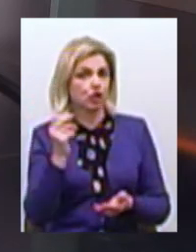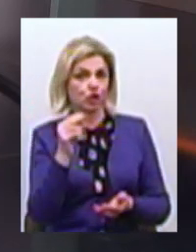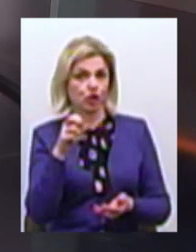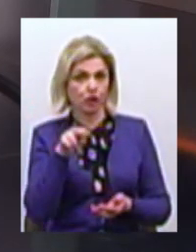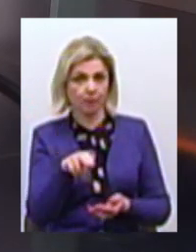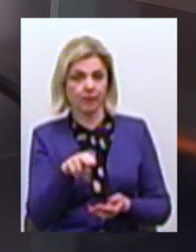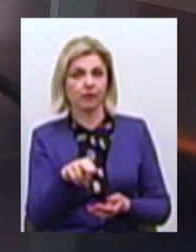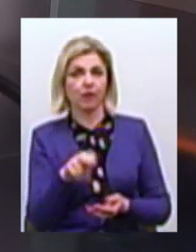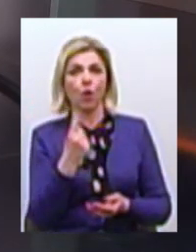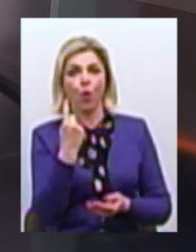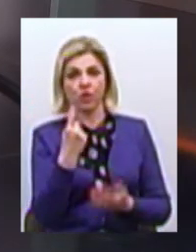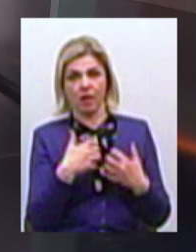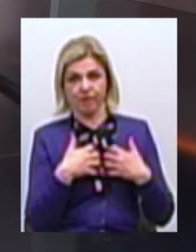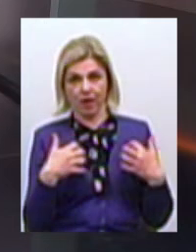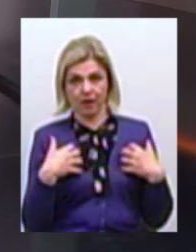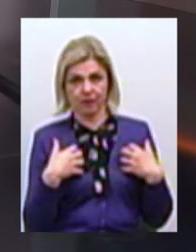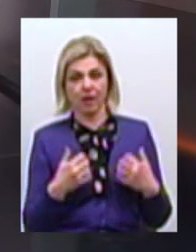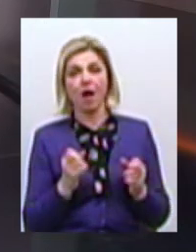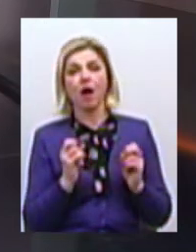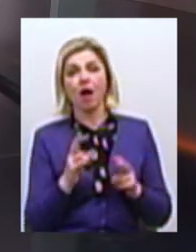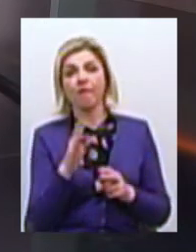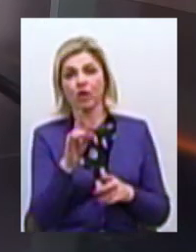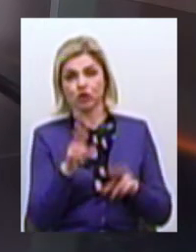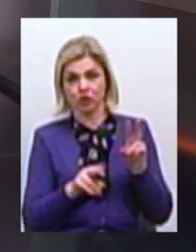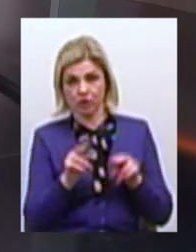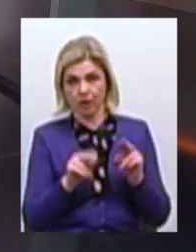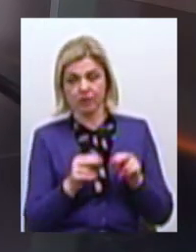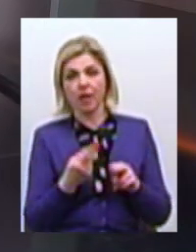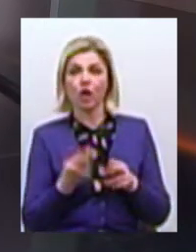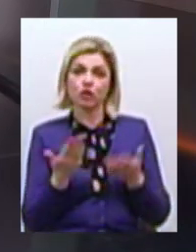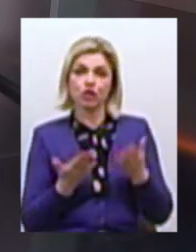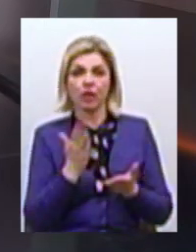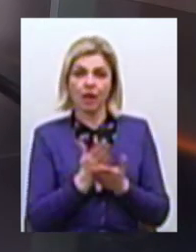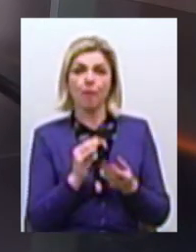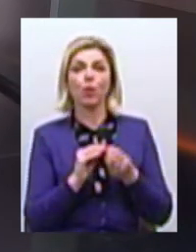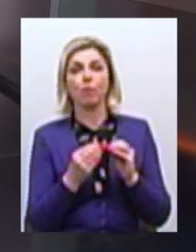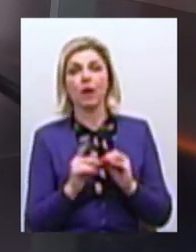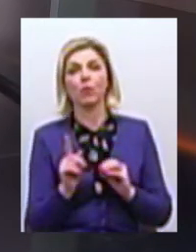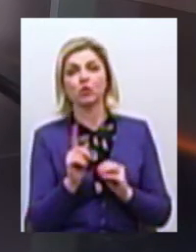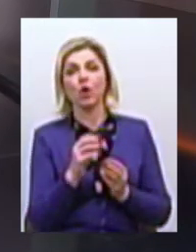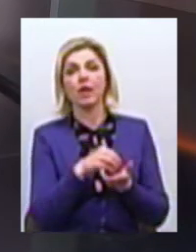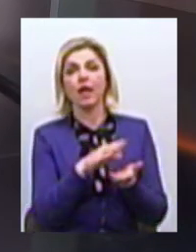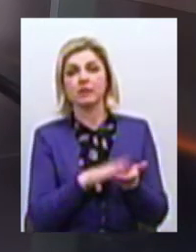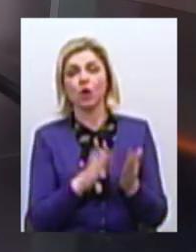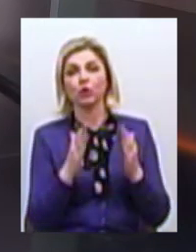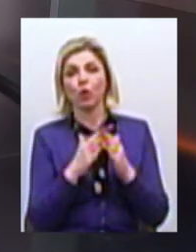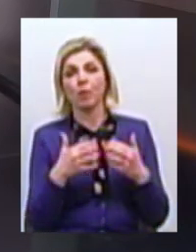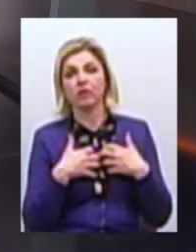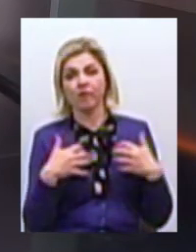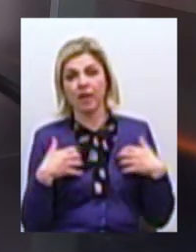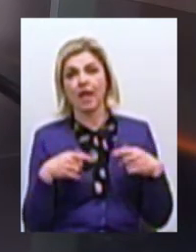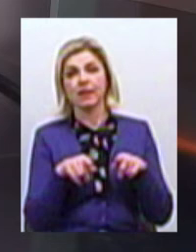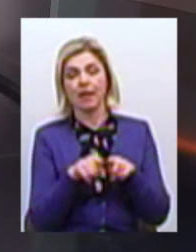електронним транспондером, одна тварина. Як ви вважаєте, чи є проблема те, що реєстрація домашніх тварин таким